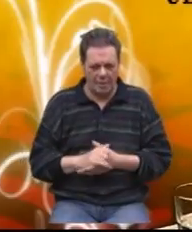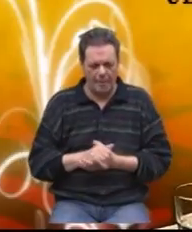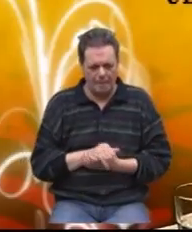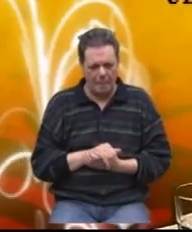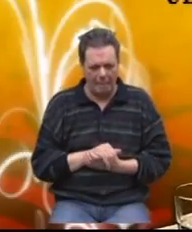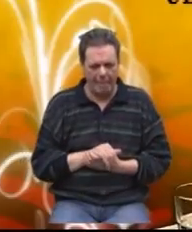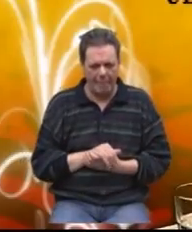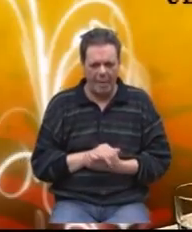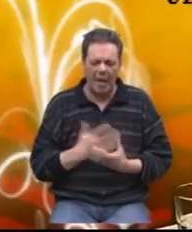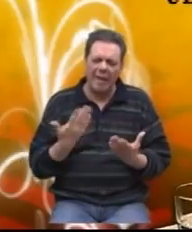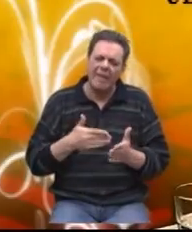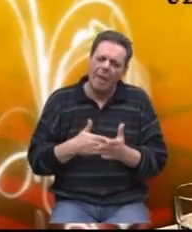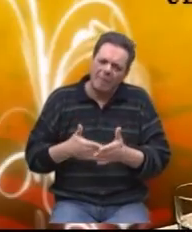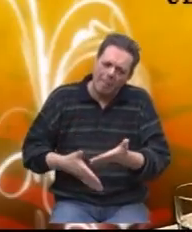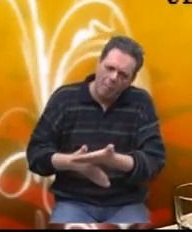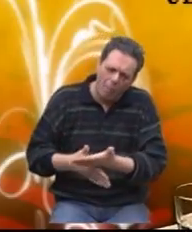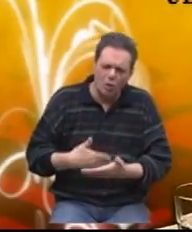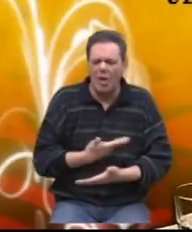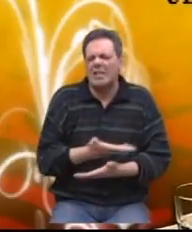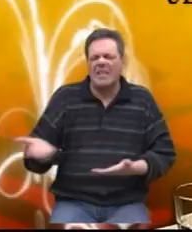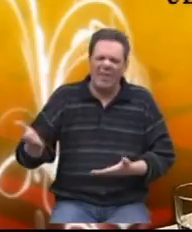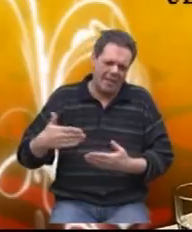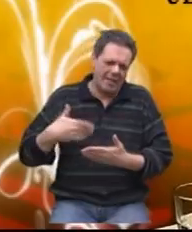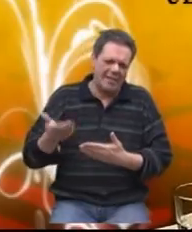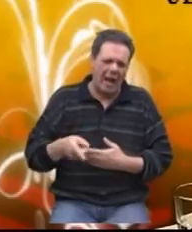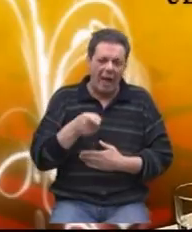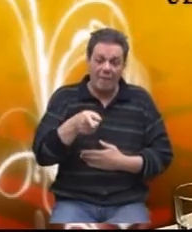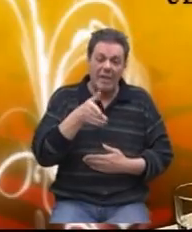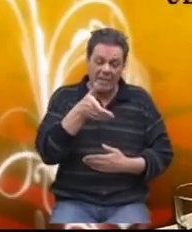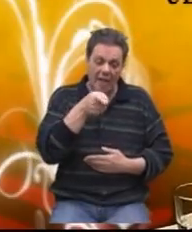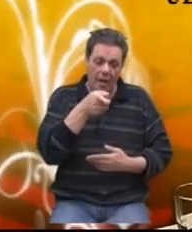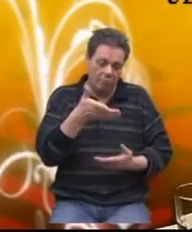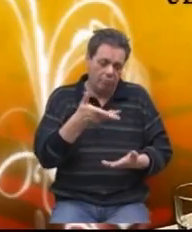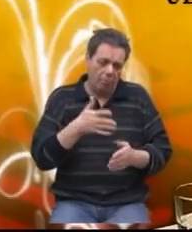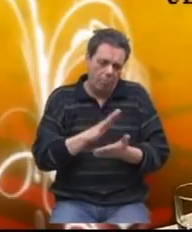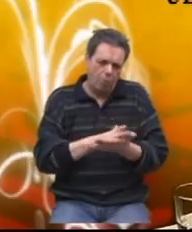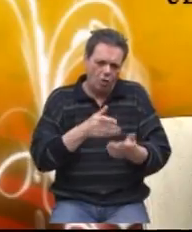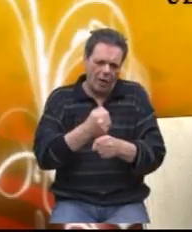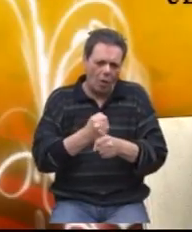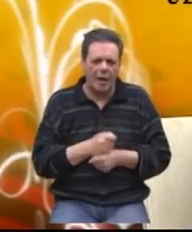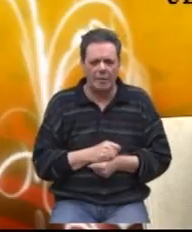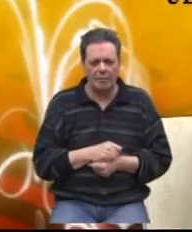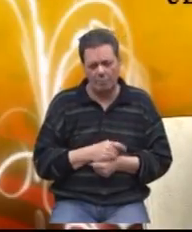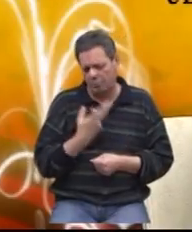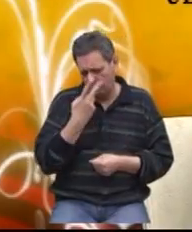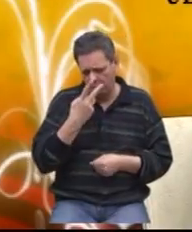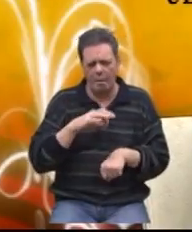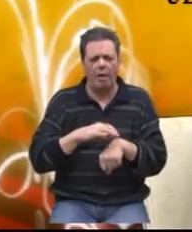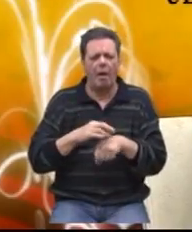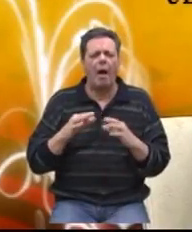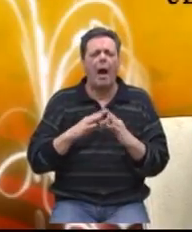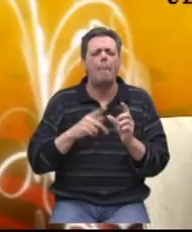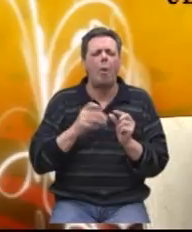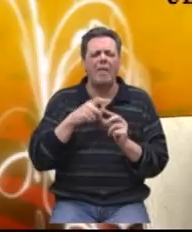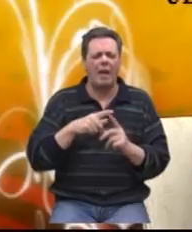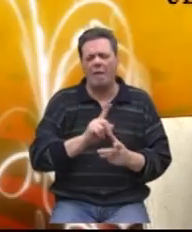tako nazvati, gdje im treba potpora sa svih strana. Vi ste to počeli raditi. Tako je. Znači, ljekarnik više nije samo onaj kom